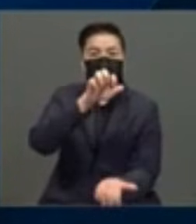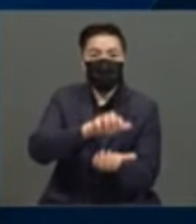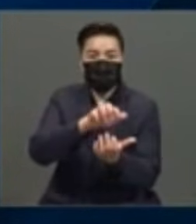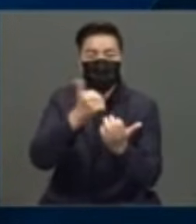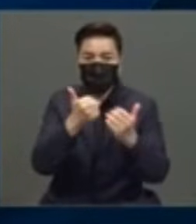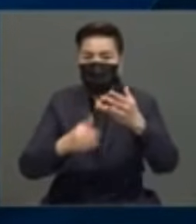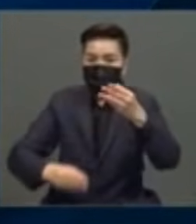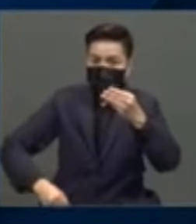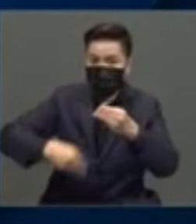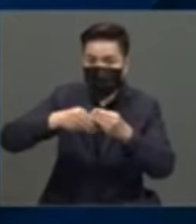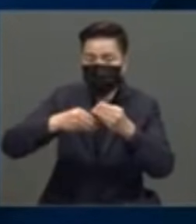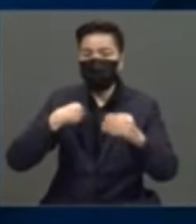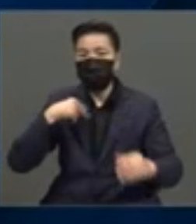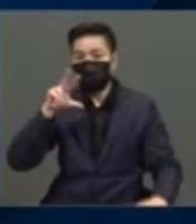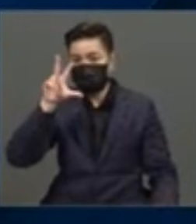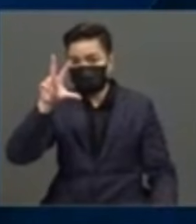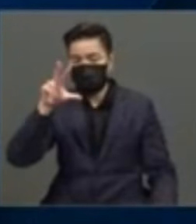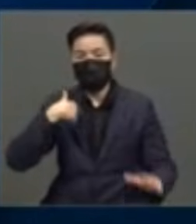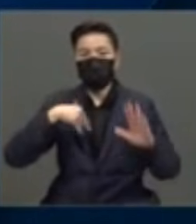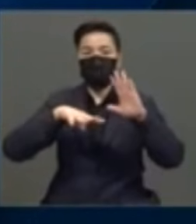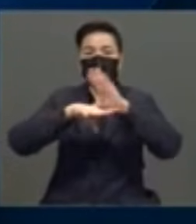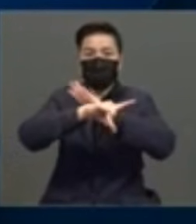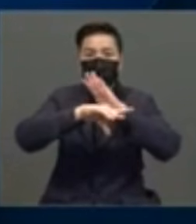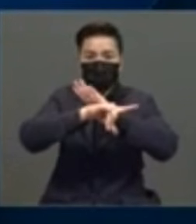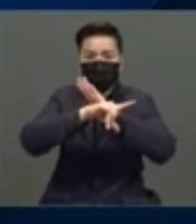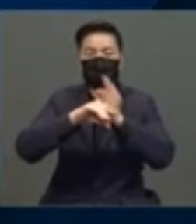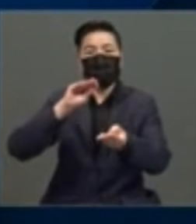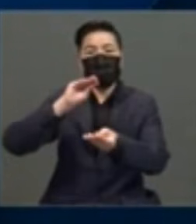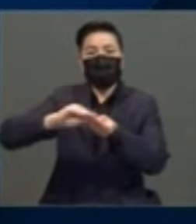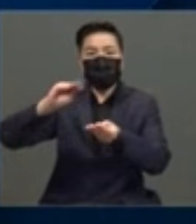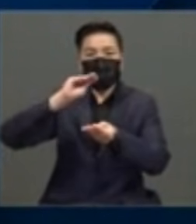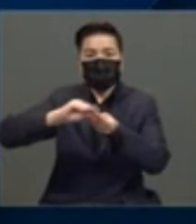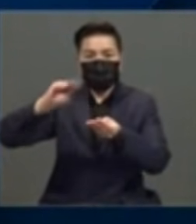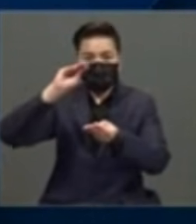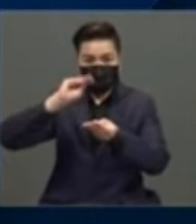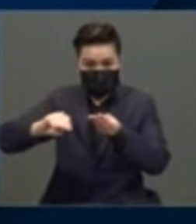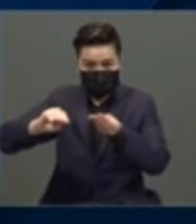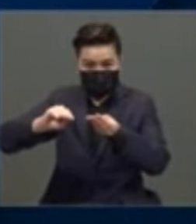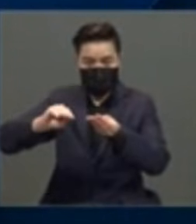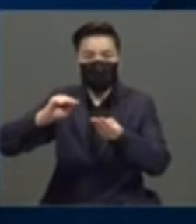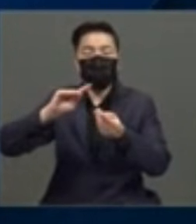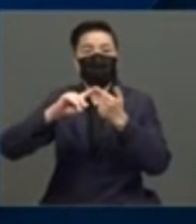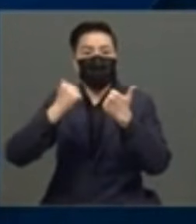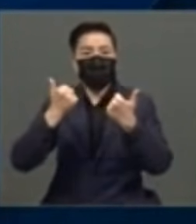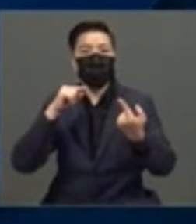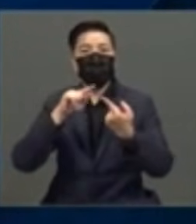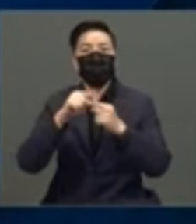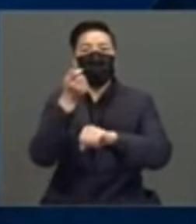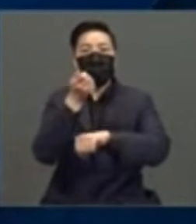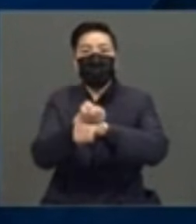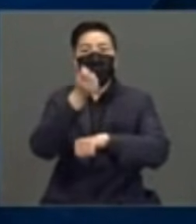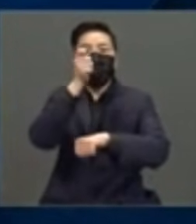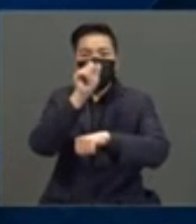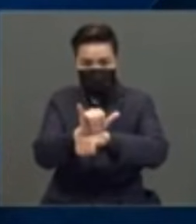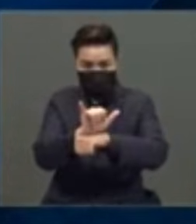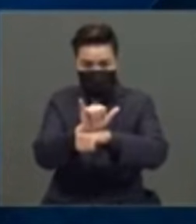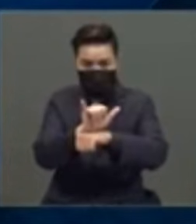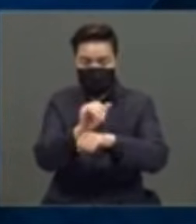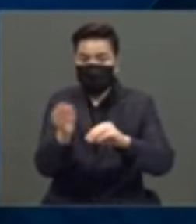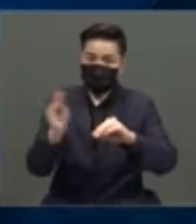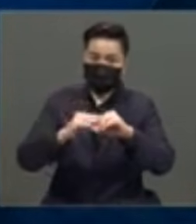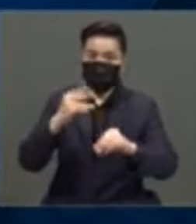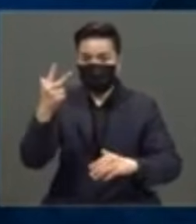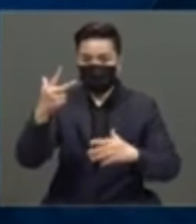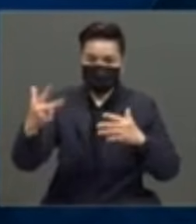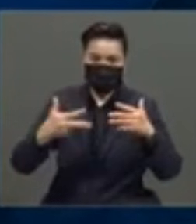การแล้วเราก็เพิ่ม3จังหวัดครับคือชลบุรีฉะเชิงเทราและพระนครศรีอยุธย